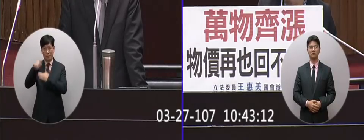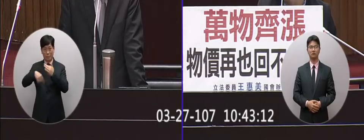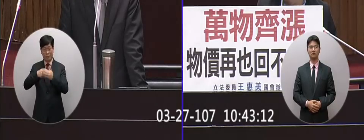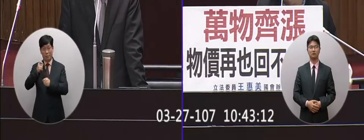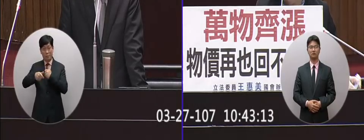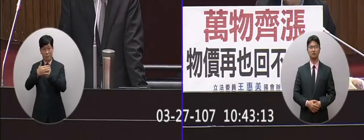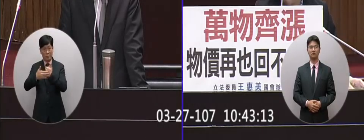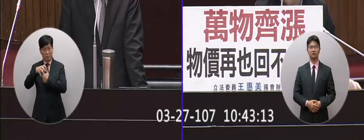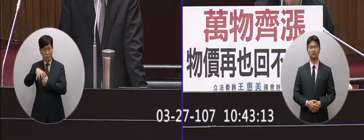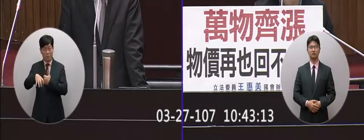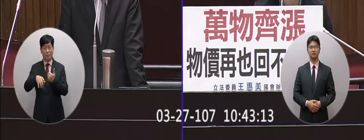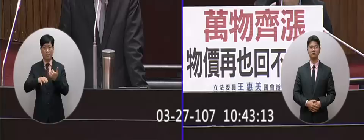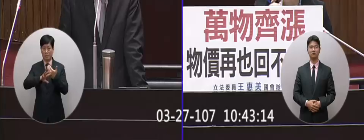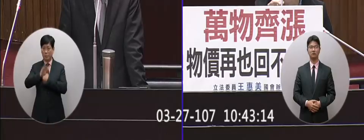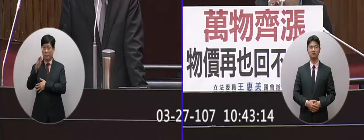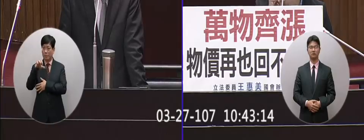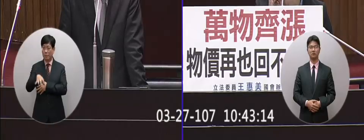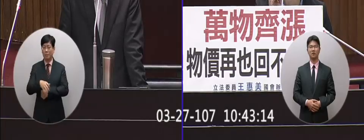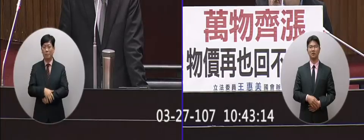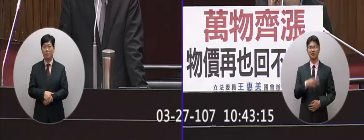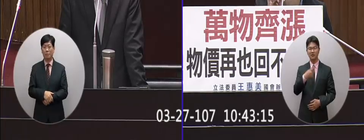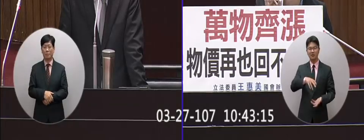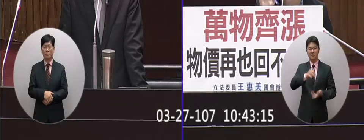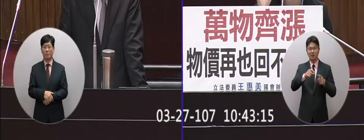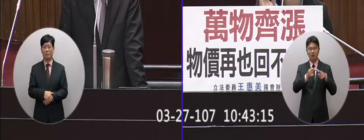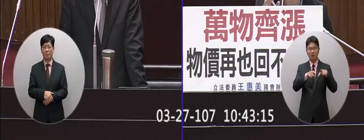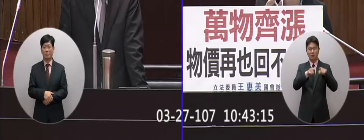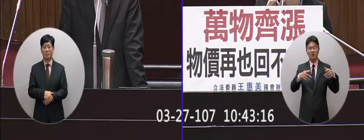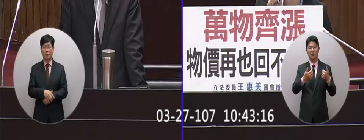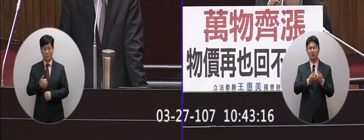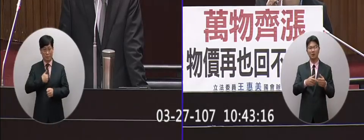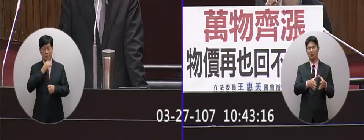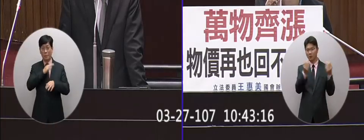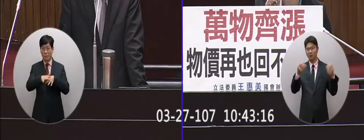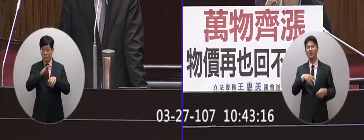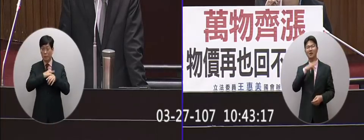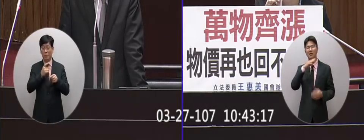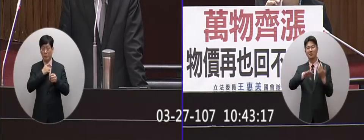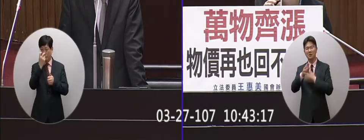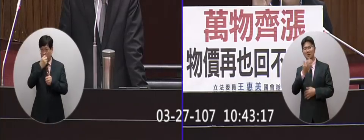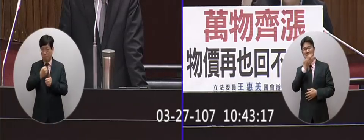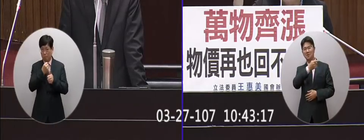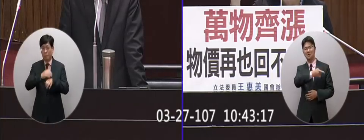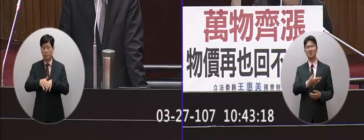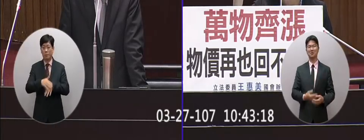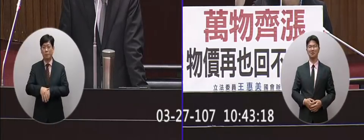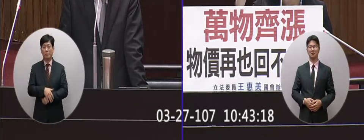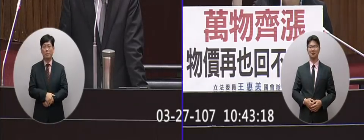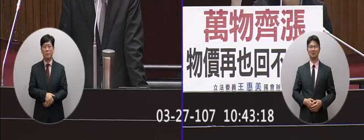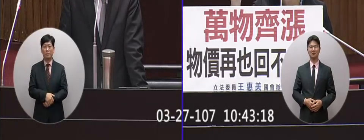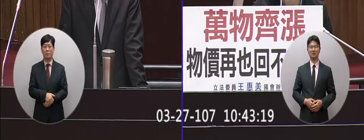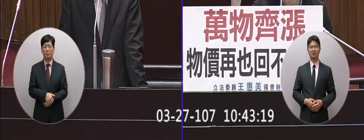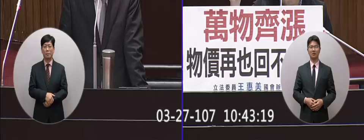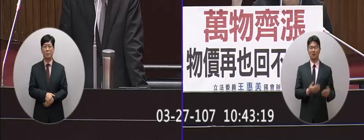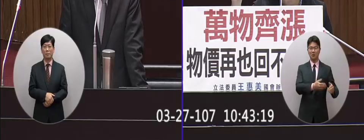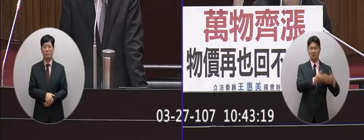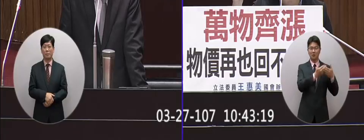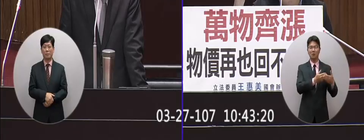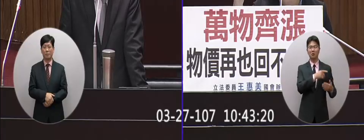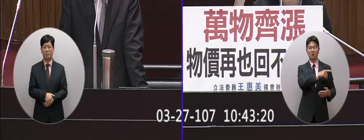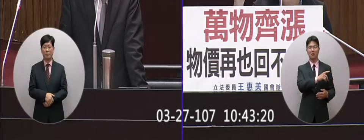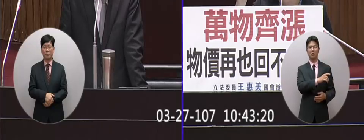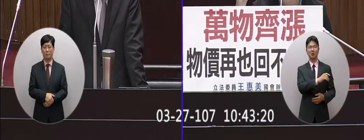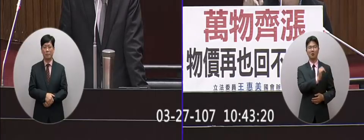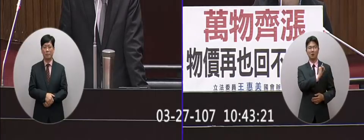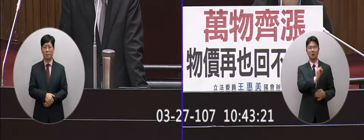的消保处。还有相关的单位， 其实都严格， 其实都严格 监控， 严格管控物价的发展。 人家大陆的大妈是